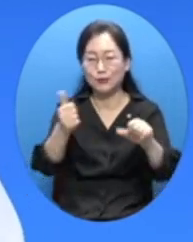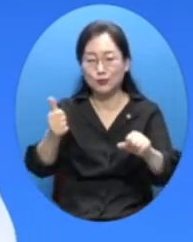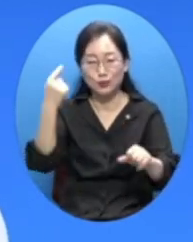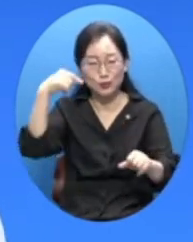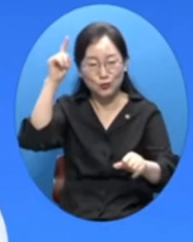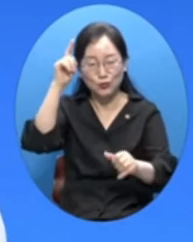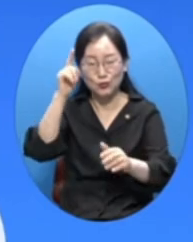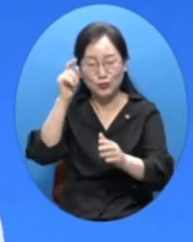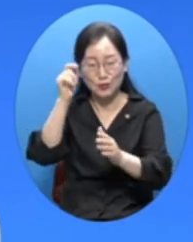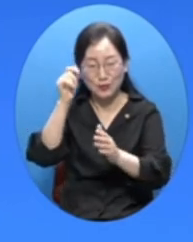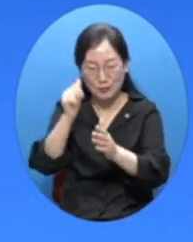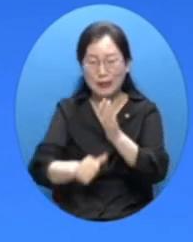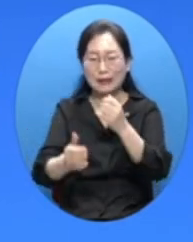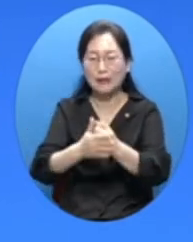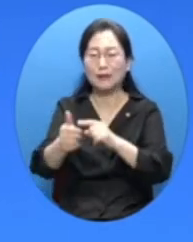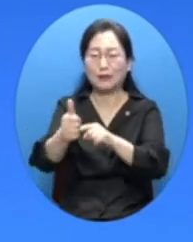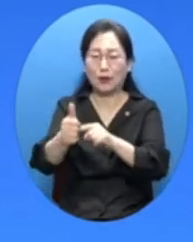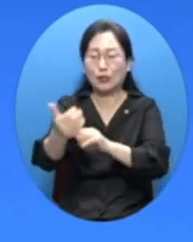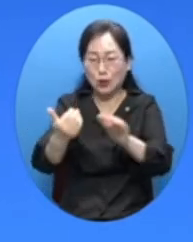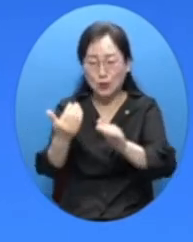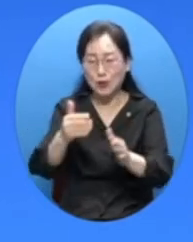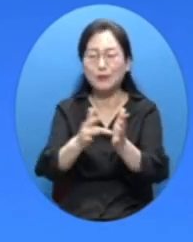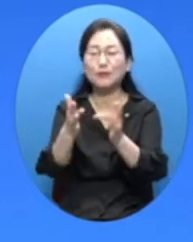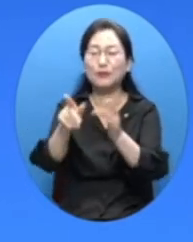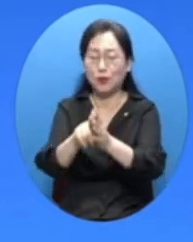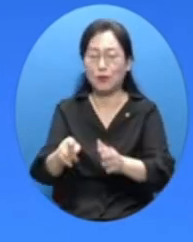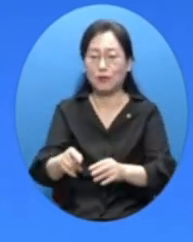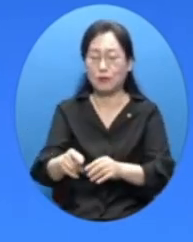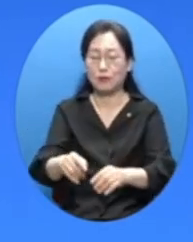예수 믿으라고. 아,